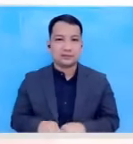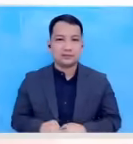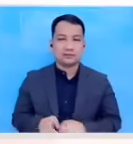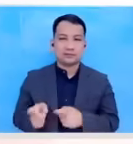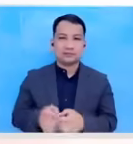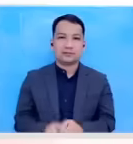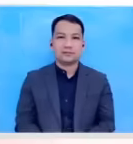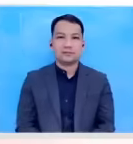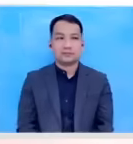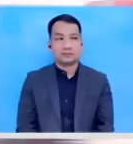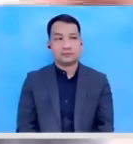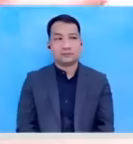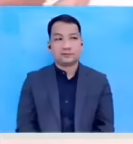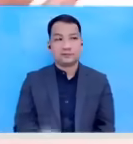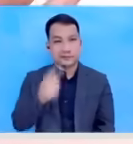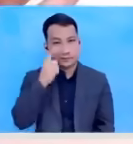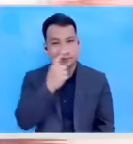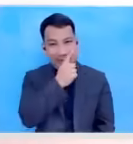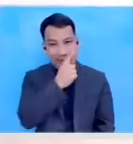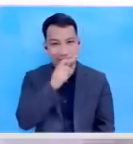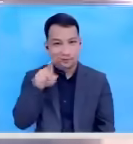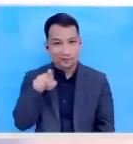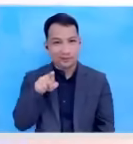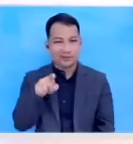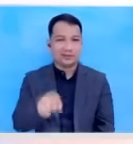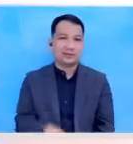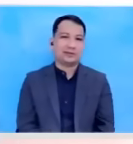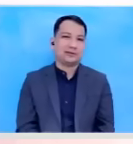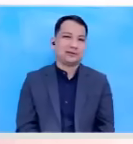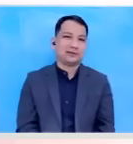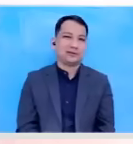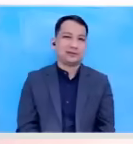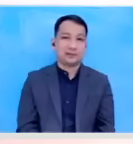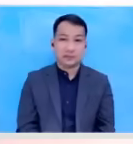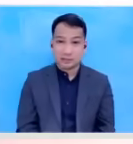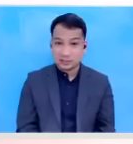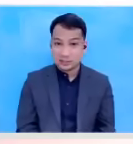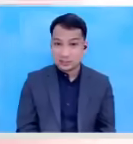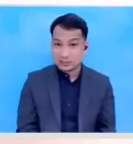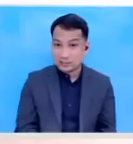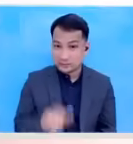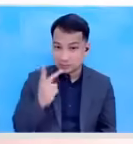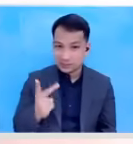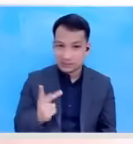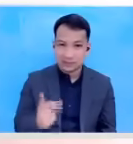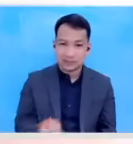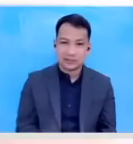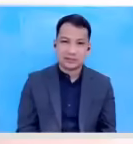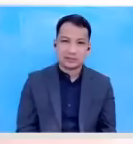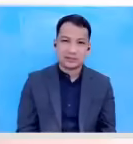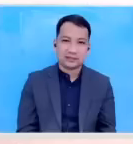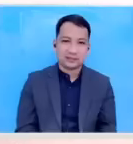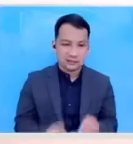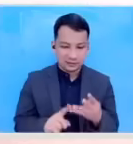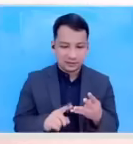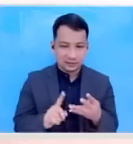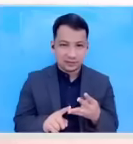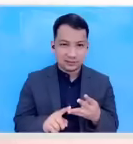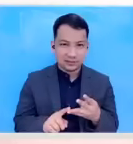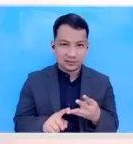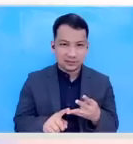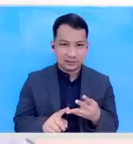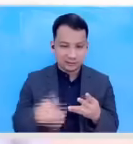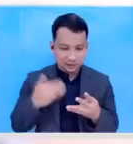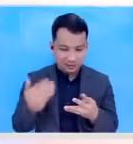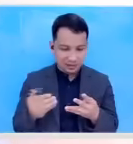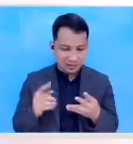yan. Ayun! Dagger look na yan! Parang, uy, tumingin na ng matalas. Tapos pag hindi pa kayo nakuha, ang next category